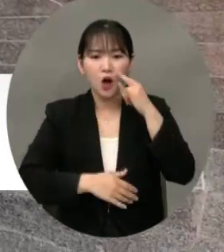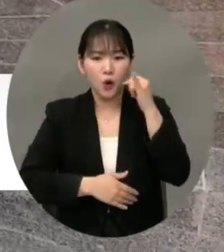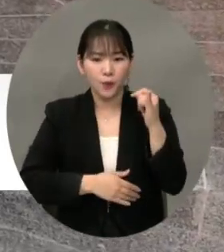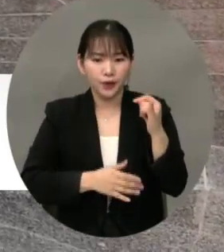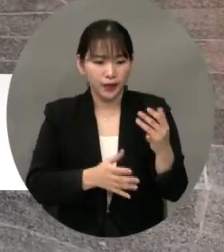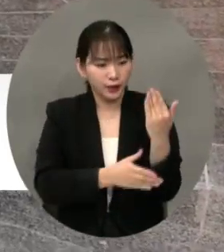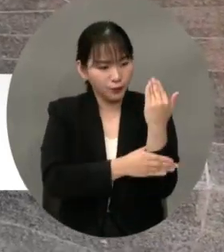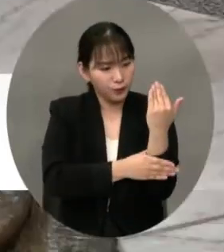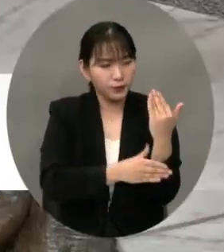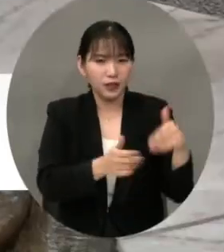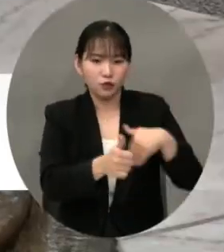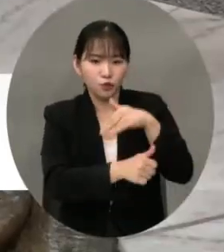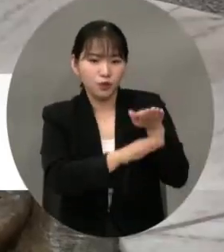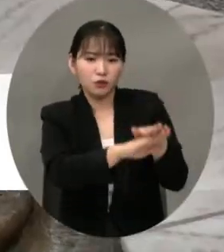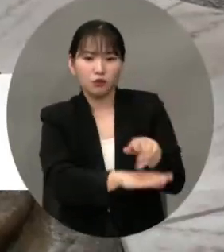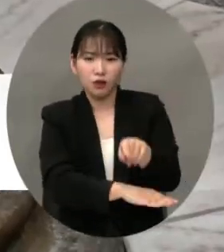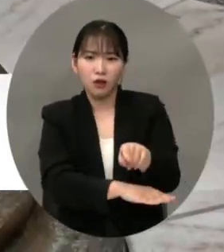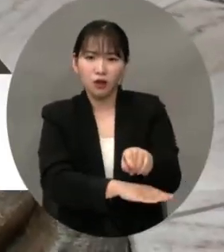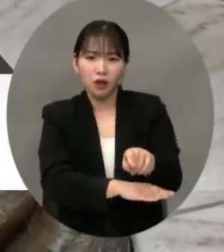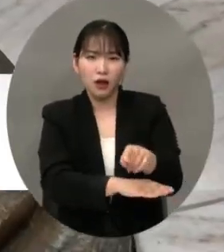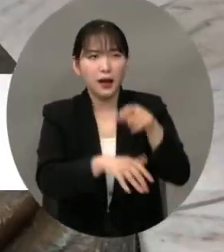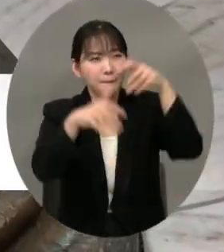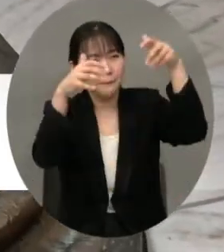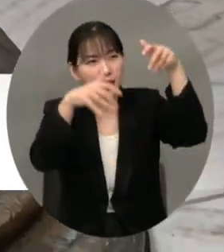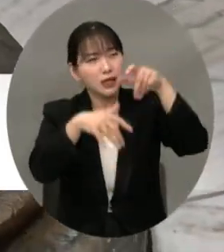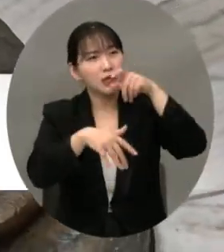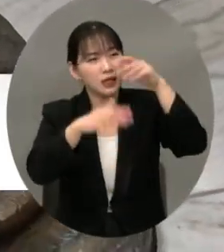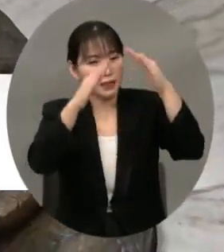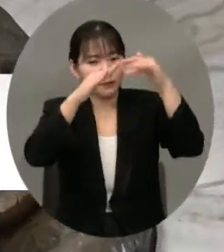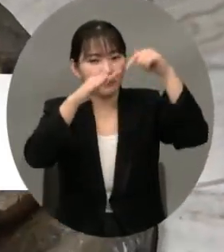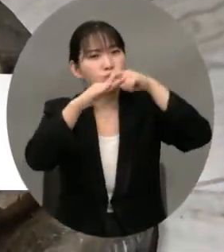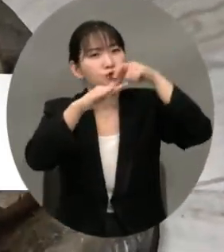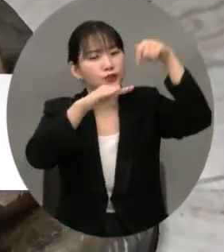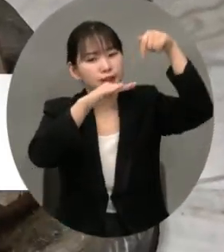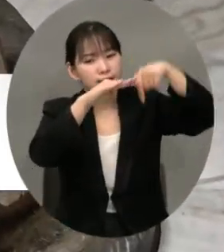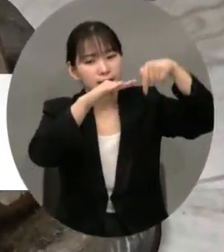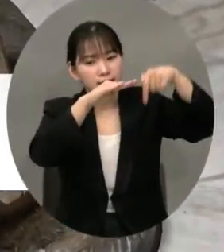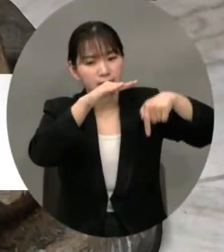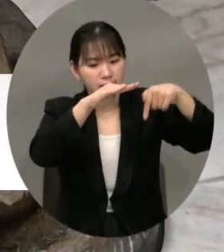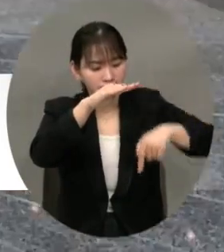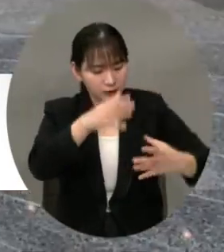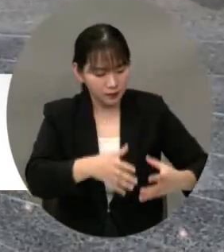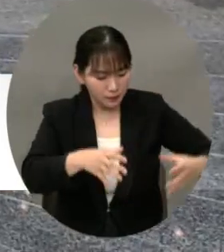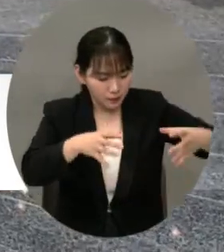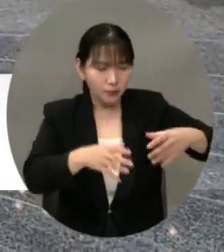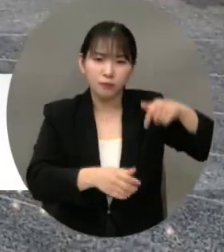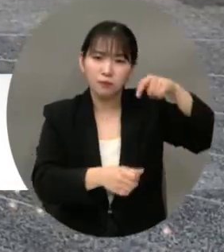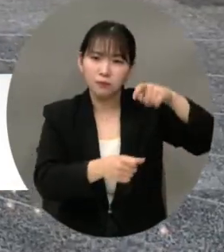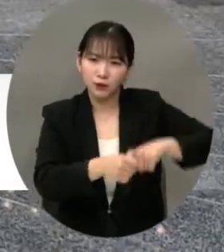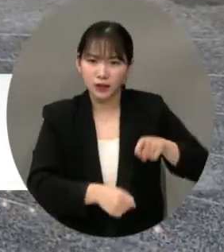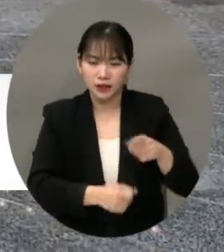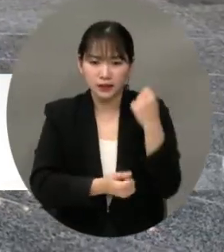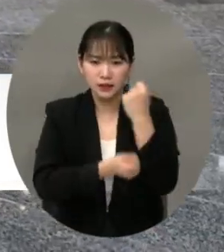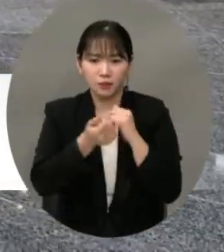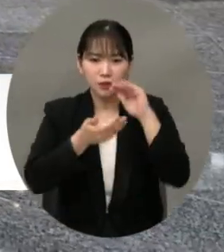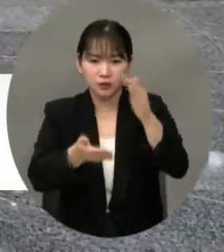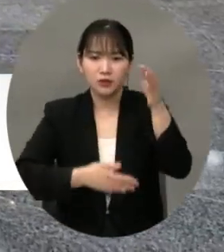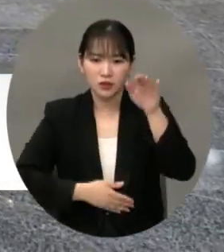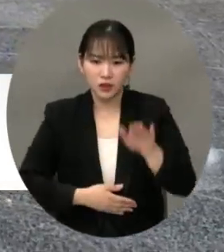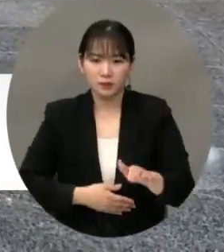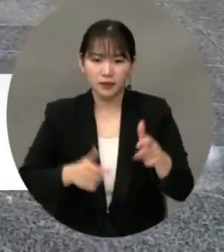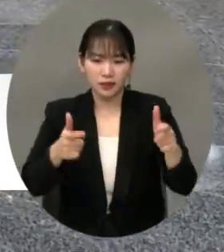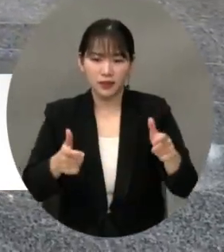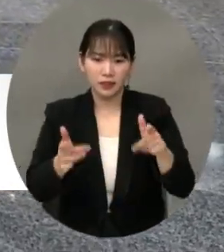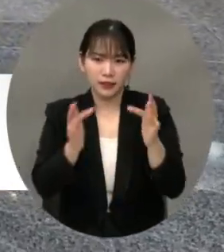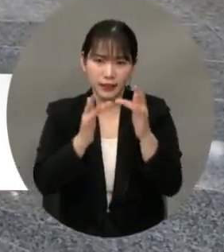동상 주변에 놓아둔 것으로 이들은 비가 올 때 천장의 습기로 인해 떨어지는 물을 받기 위함이었다고 해명했지만